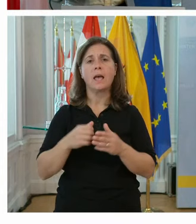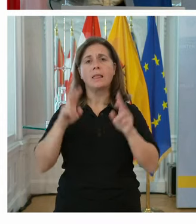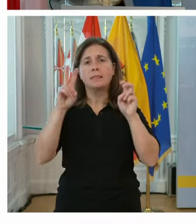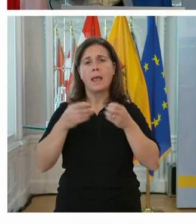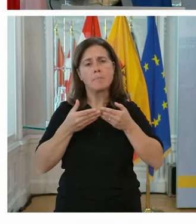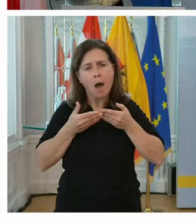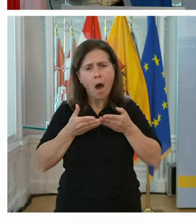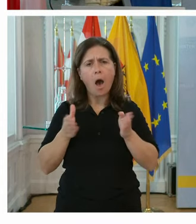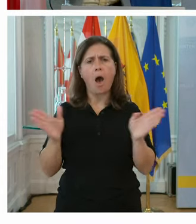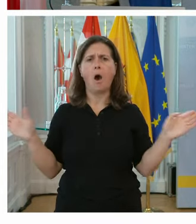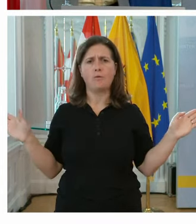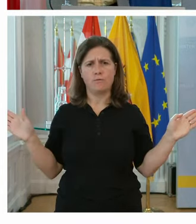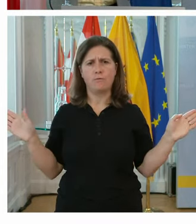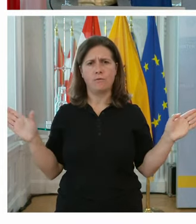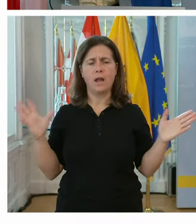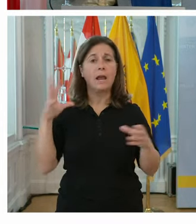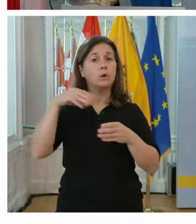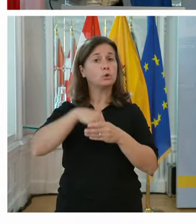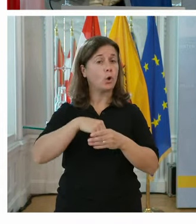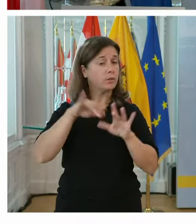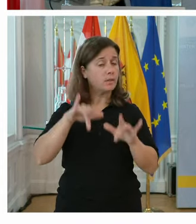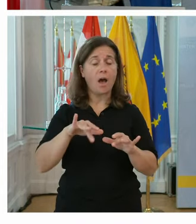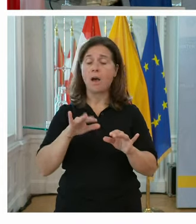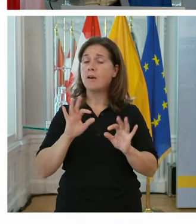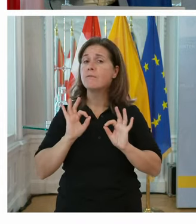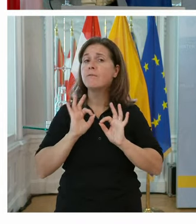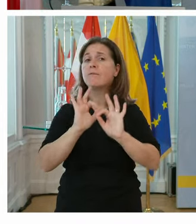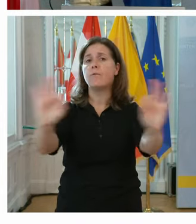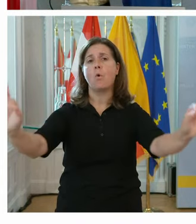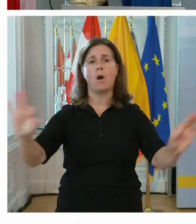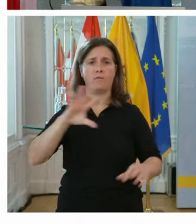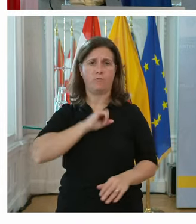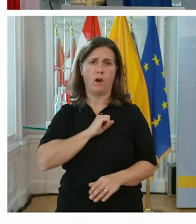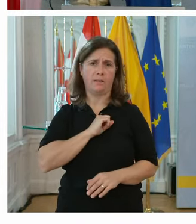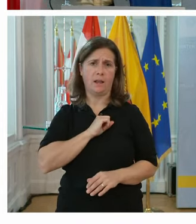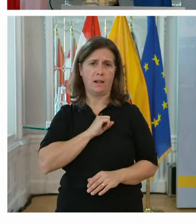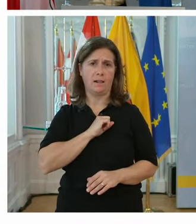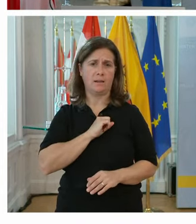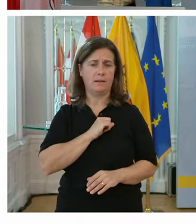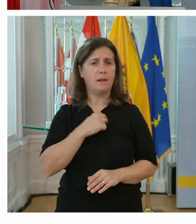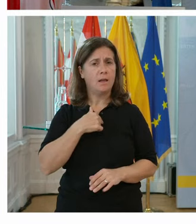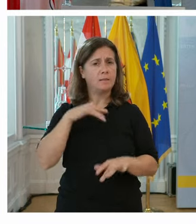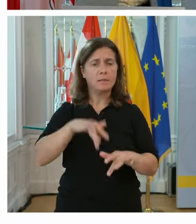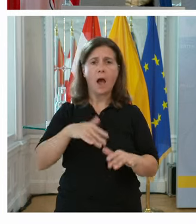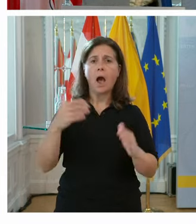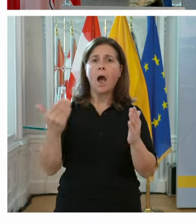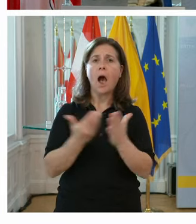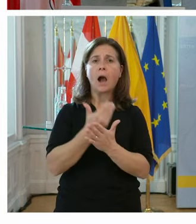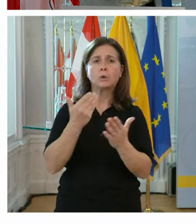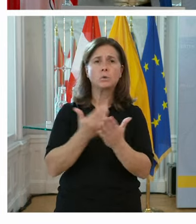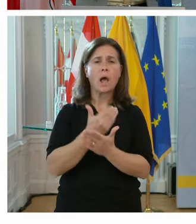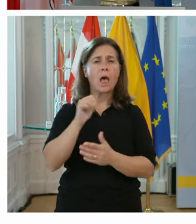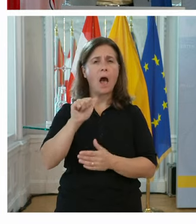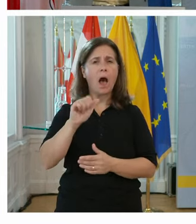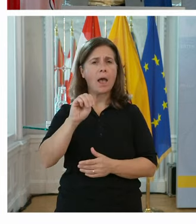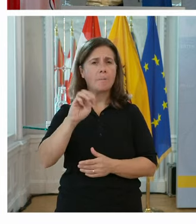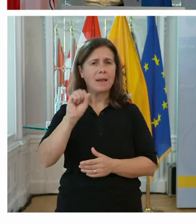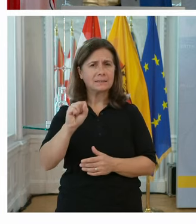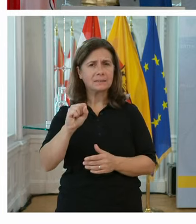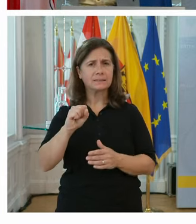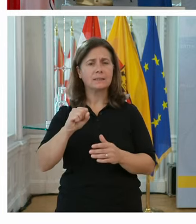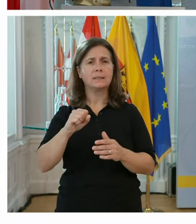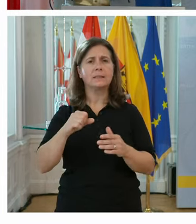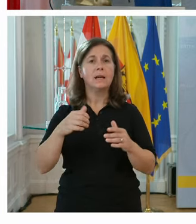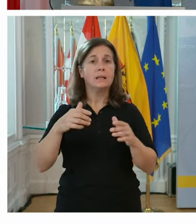Inklusion, weil es hat massive Vorteile für Ihr Betrieb. Wir sehen das bei aktuellen Diskursen, im AMS-Kontext, Dynamik